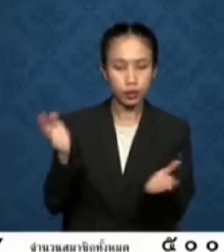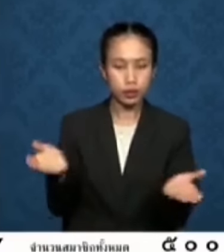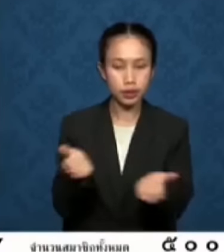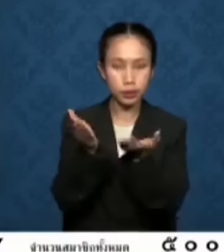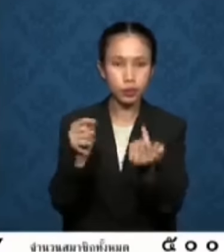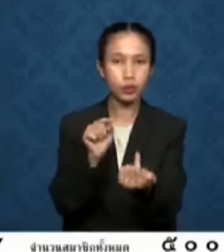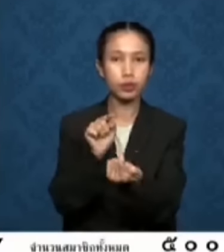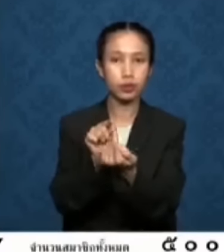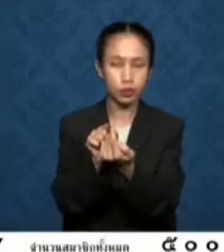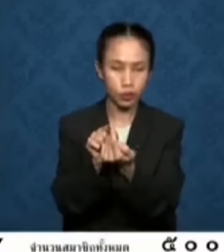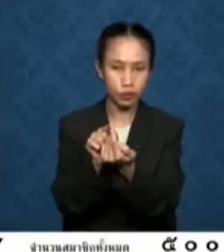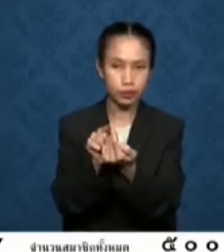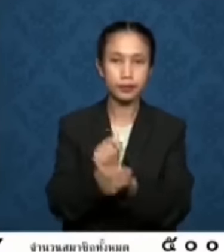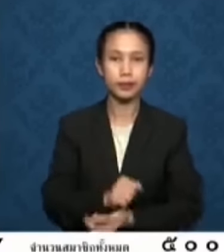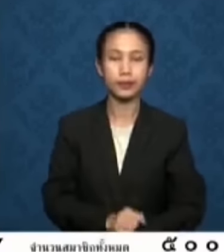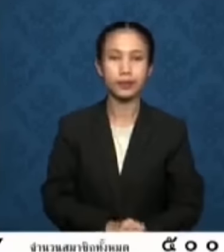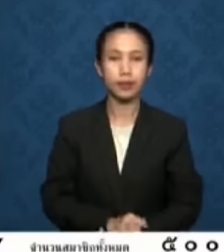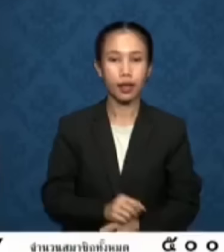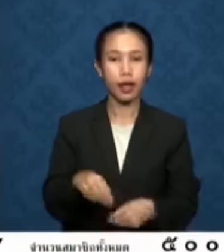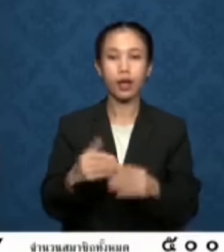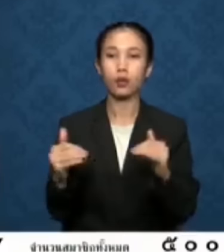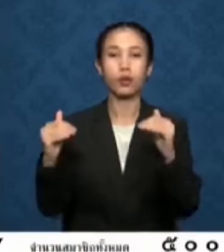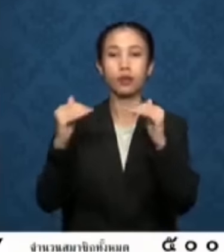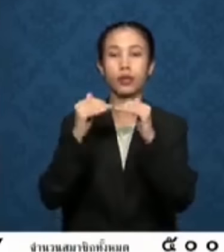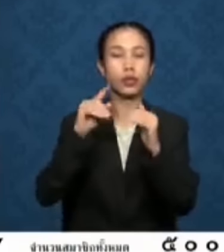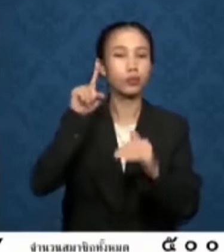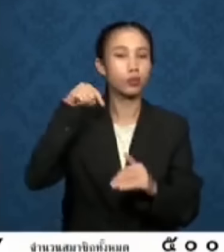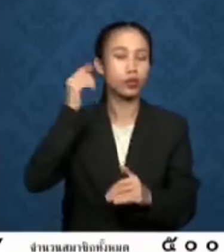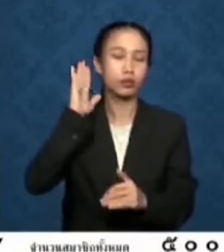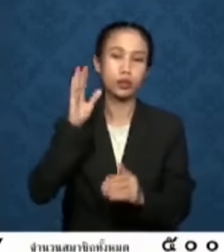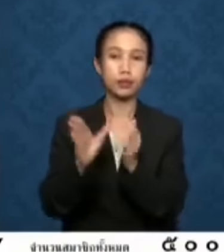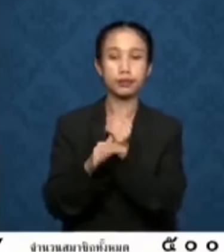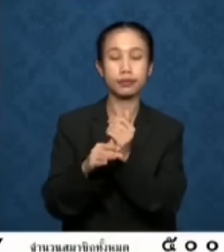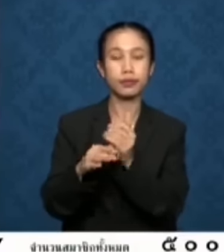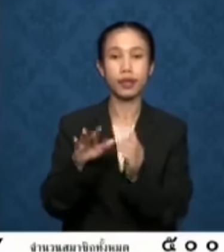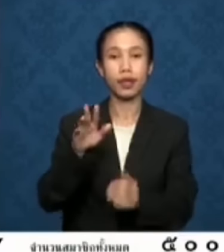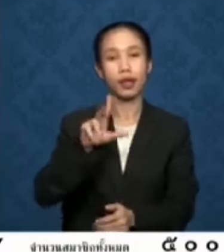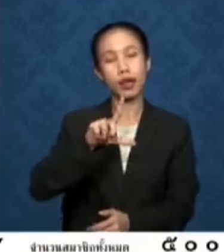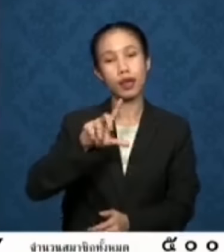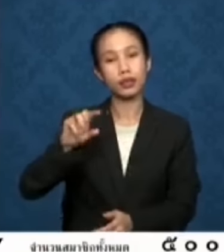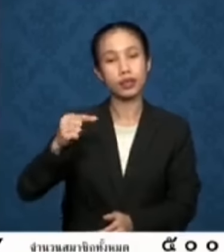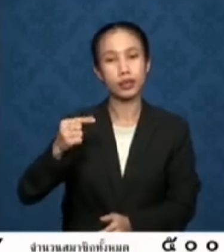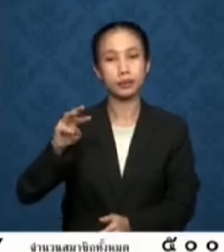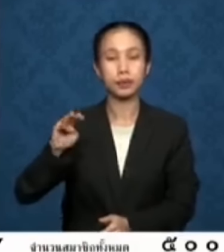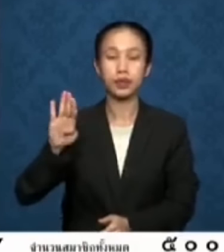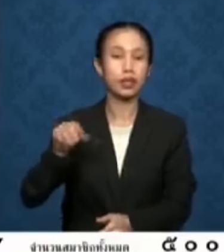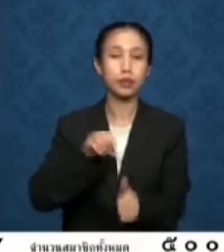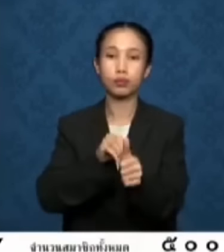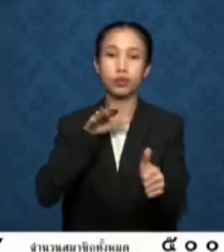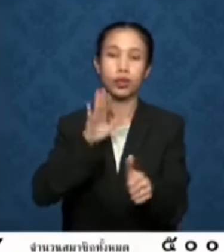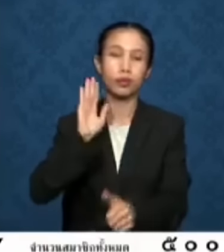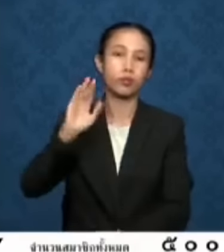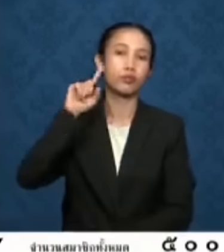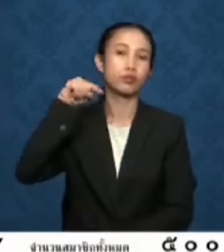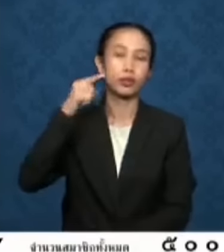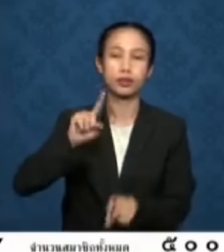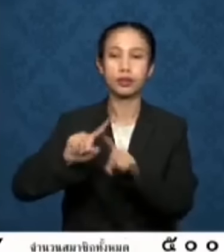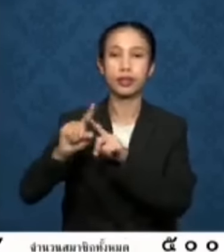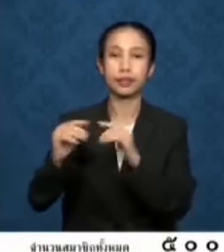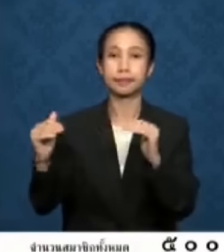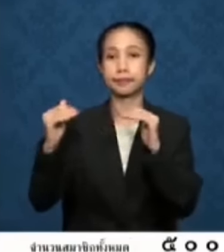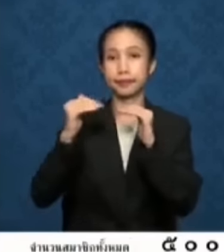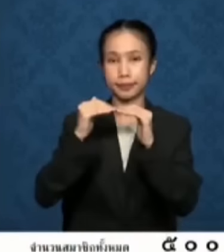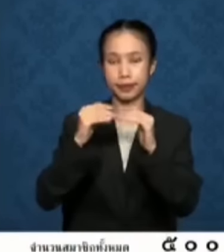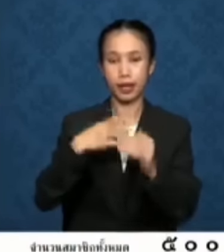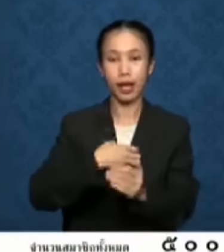ของ Sustainable Goal Development ก็คือความเท่าเทียมทางเพศแล้วก็บทบาทของผู้นำของสุภาพสตรีนะครับก็อันนี้